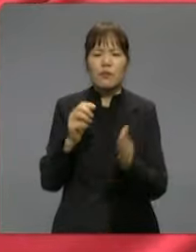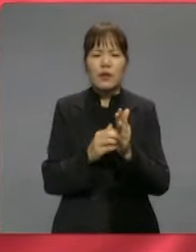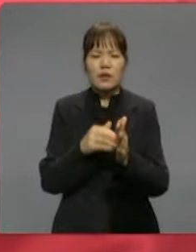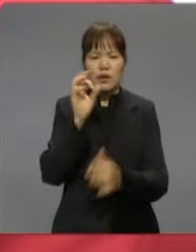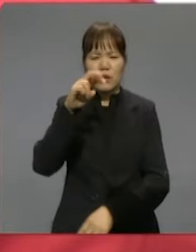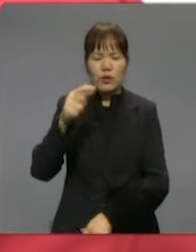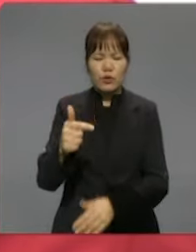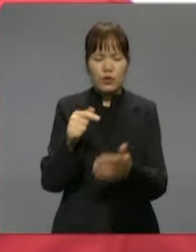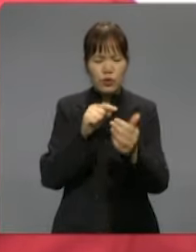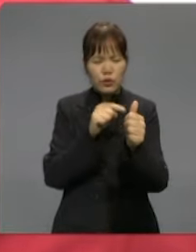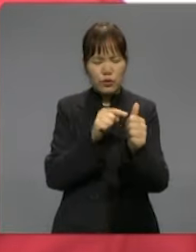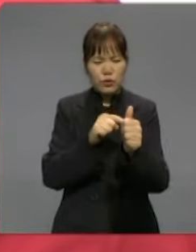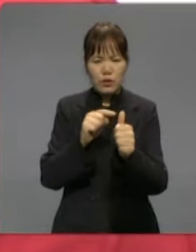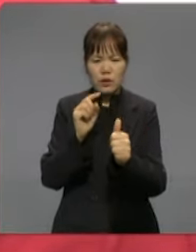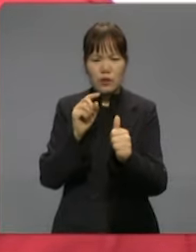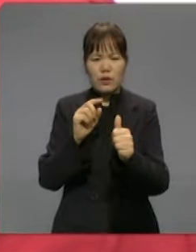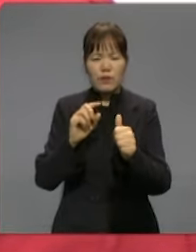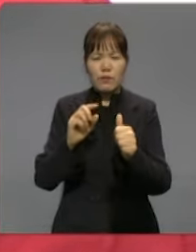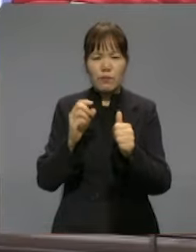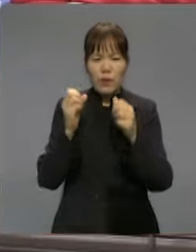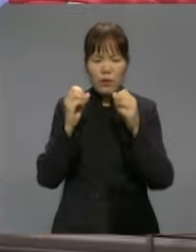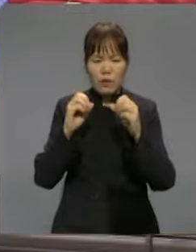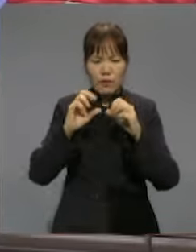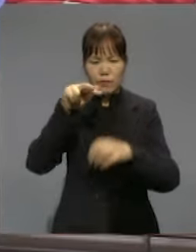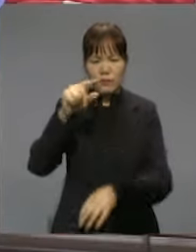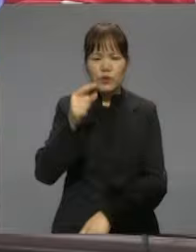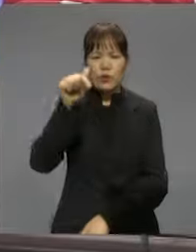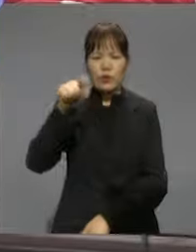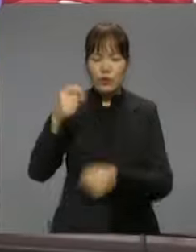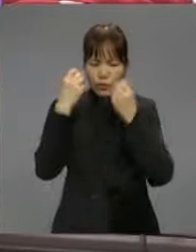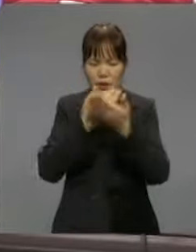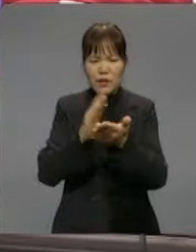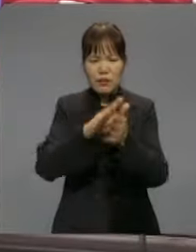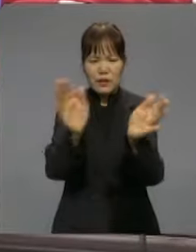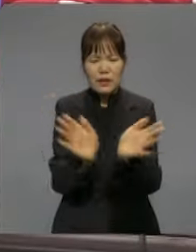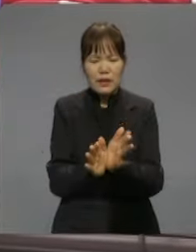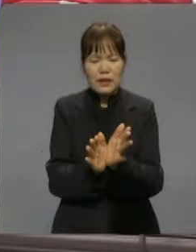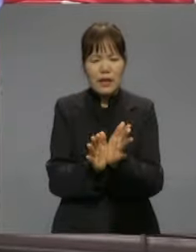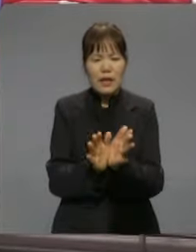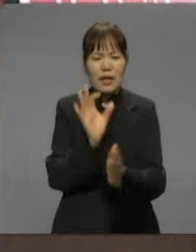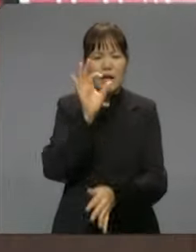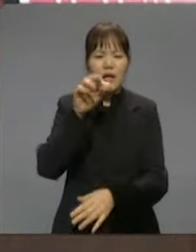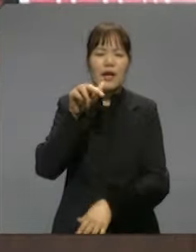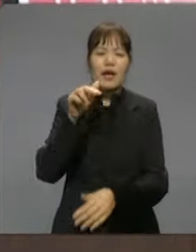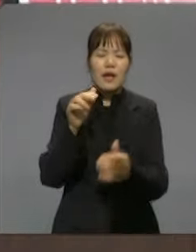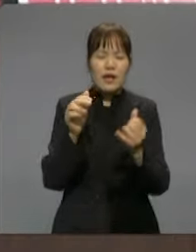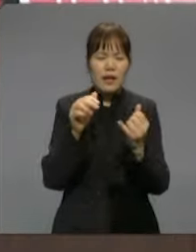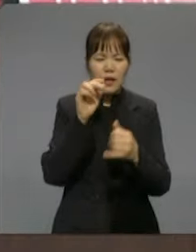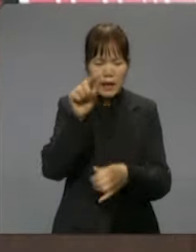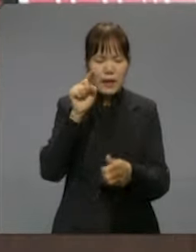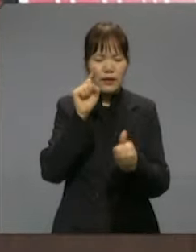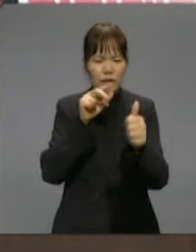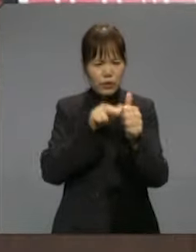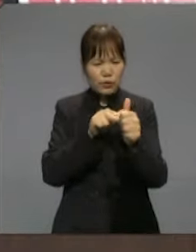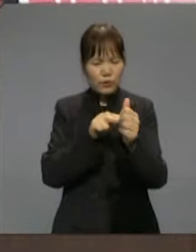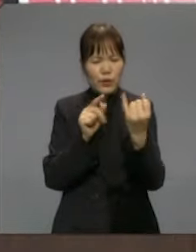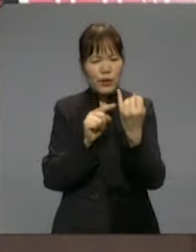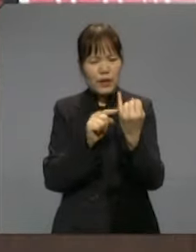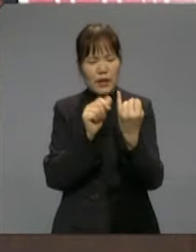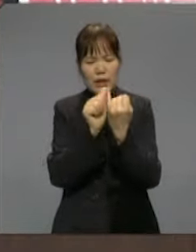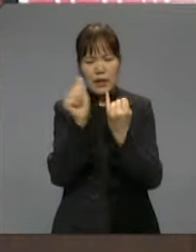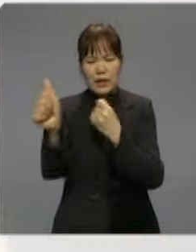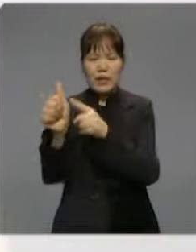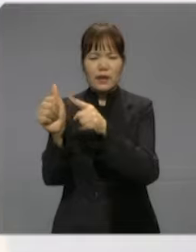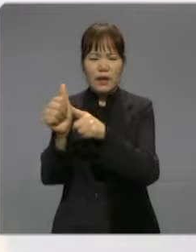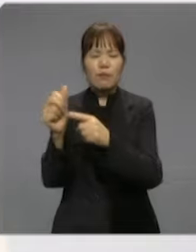대표는 조국 혁신당 박은정 후보의 남편 이종군 변호사의 초고액 수입료 정관예우 의욕과 민주당 양문석